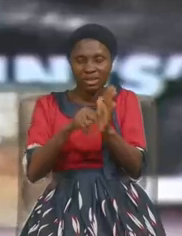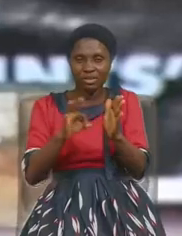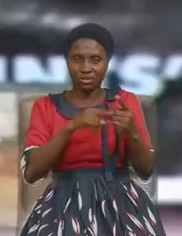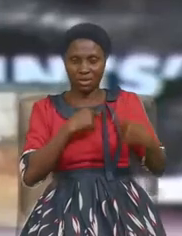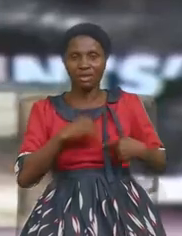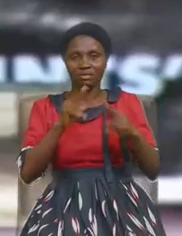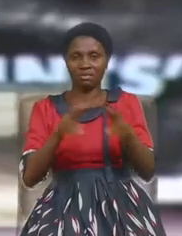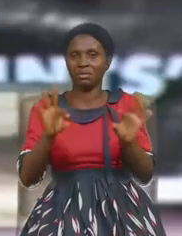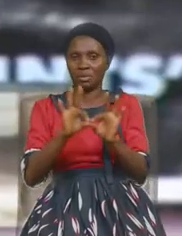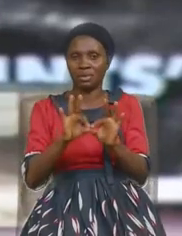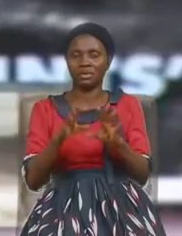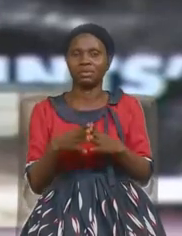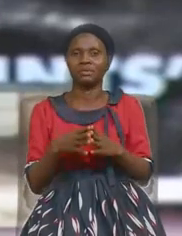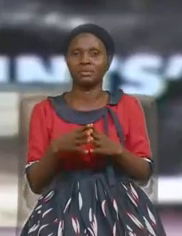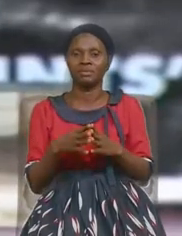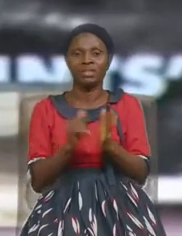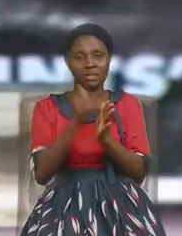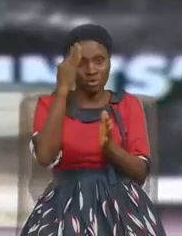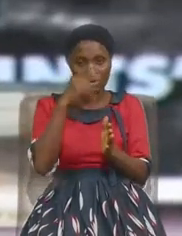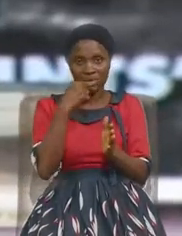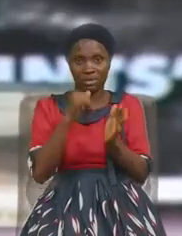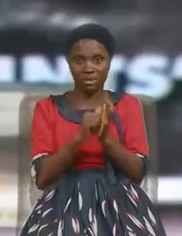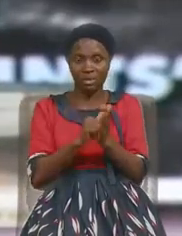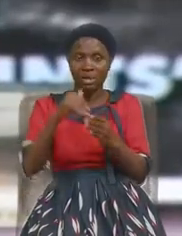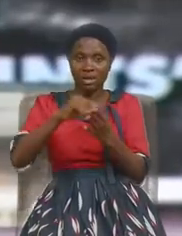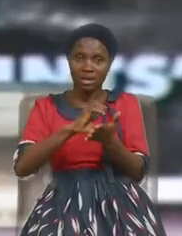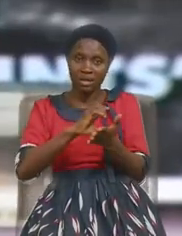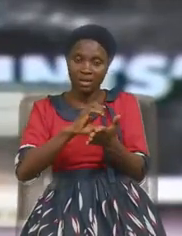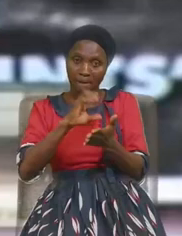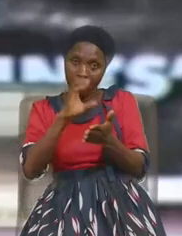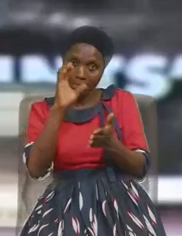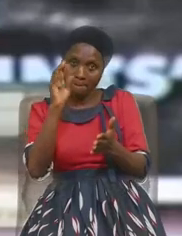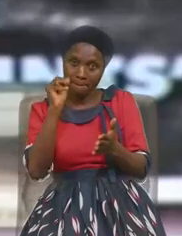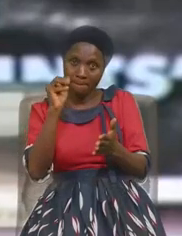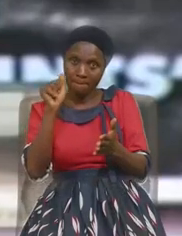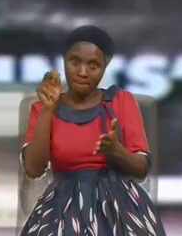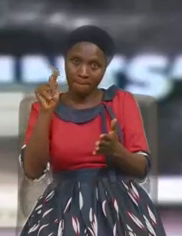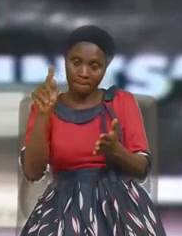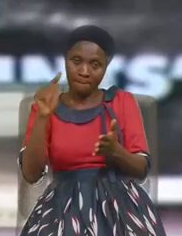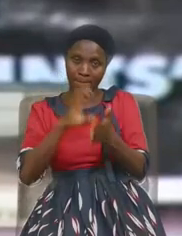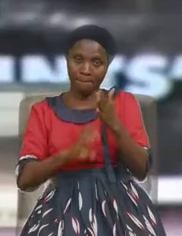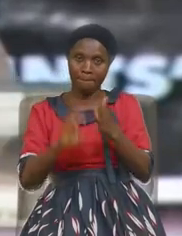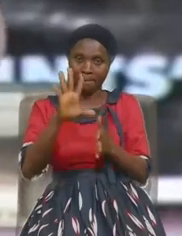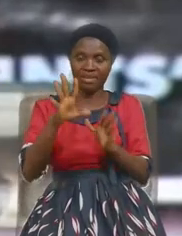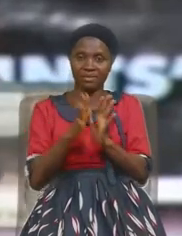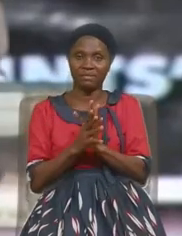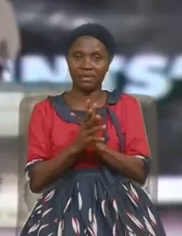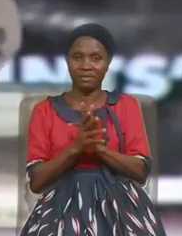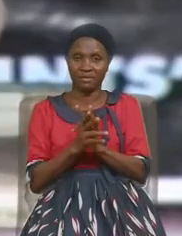importante. C'est pourquoi il dit en Matthieu au chapitre 5. En Matthieu chapitre